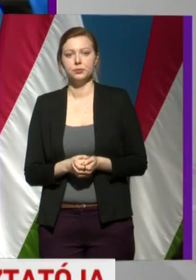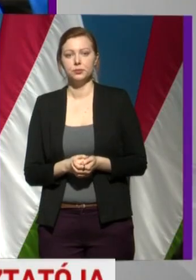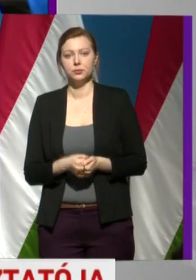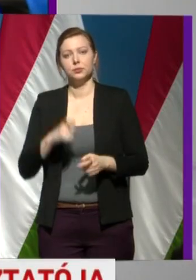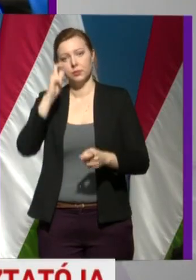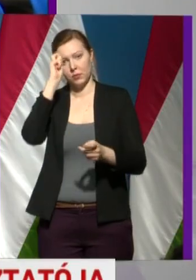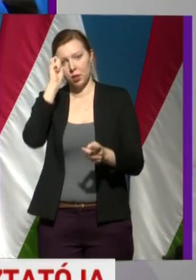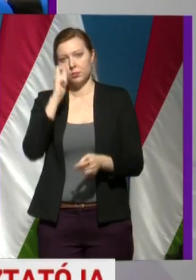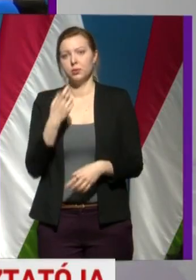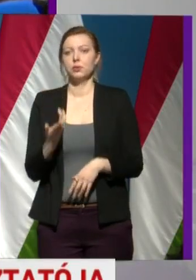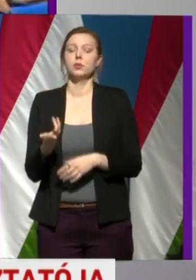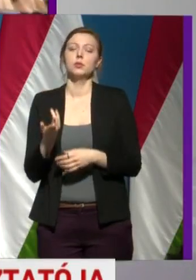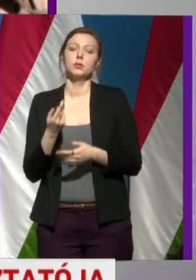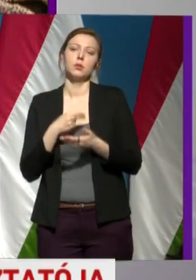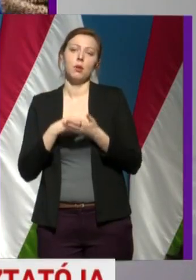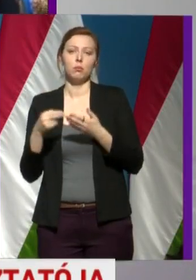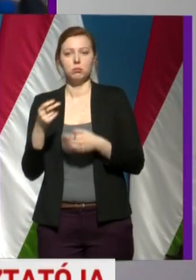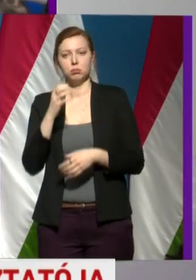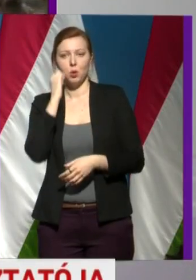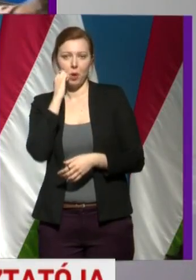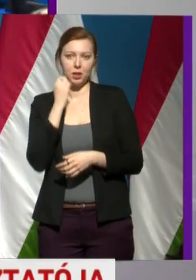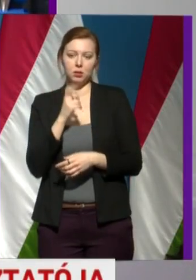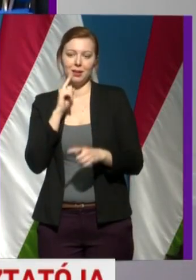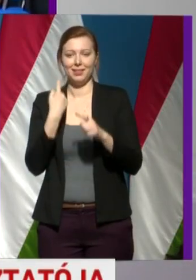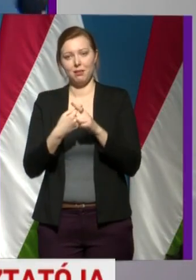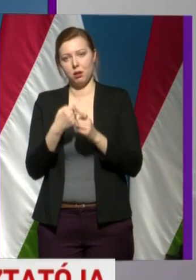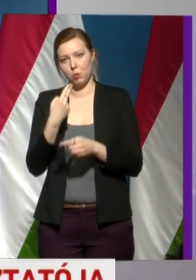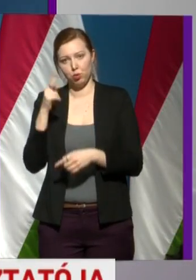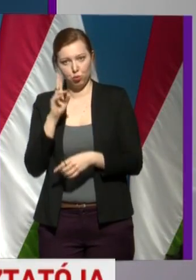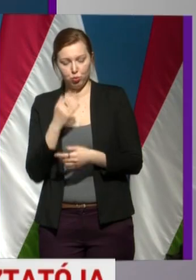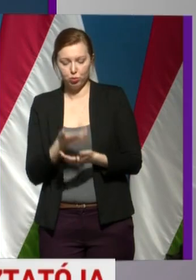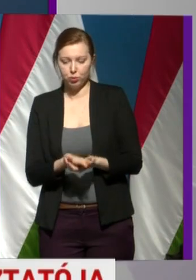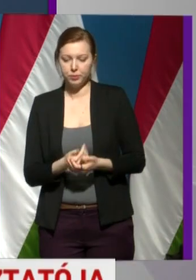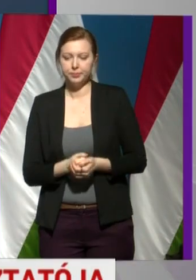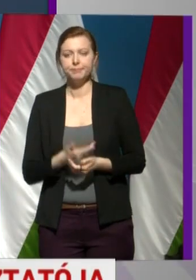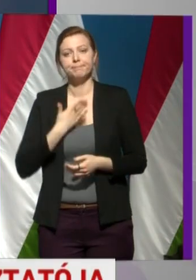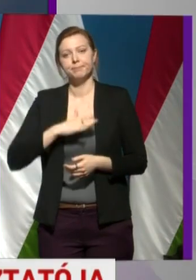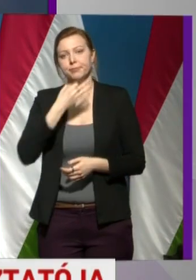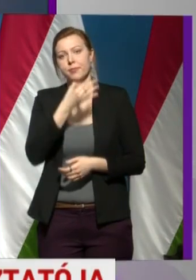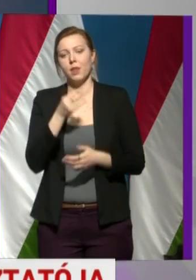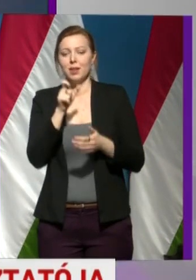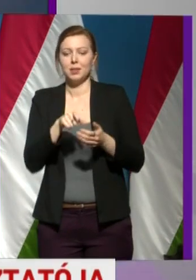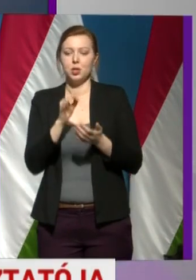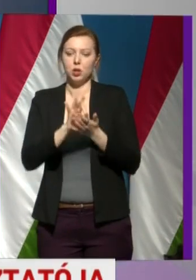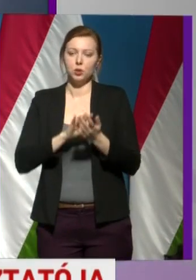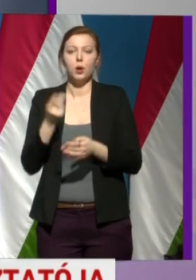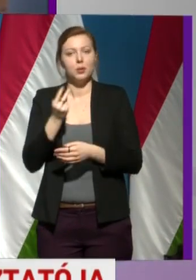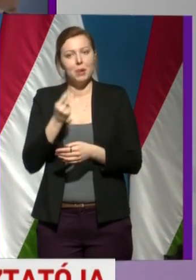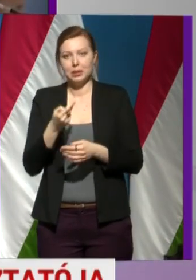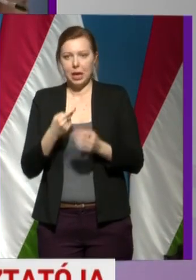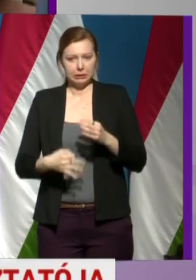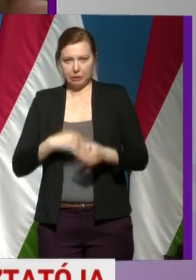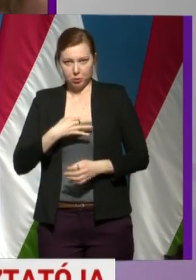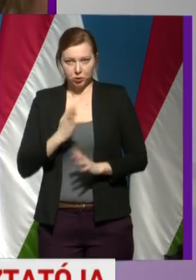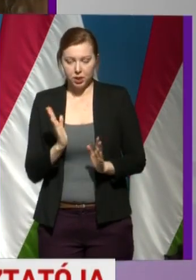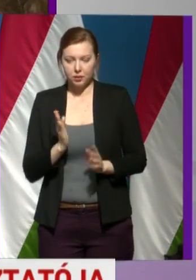Jó napot kívánok, Bíró Marianna vagyok az index.hu-tól, és azt szeretném kérdezni, személyiségi adatokat természetesen nem sértve,